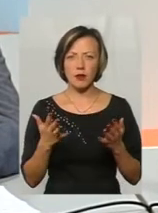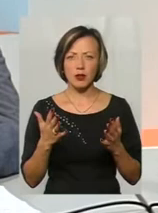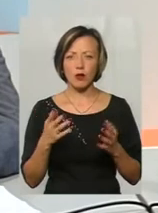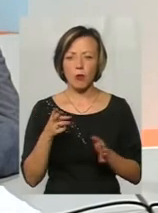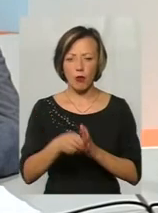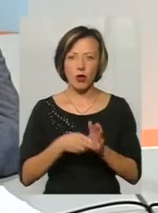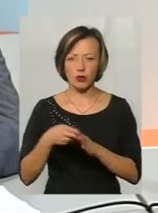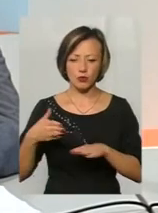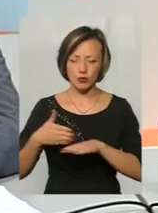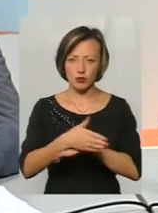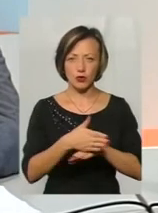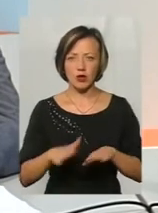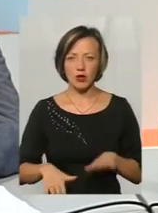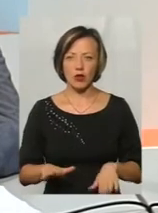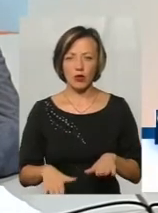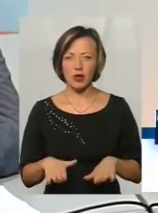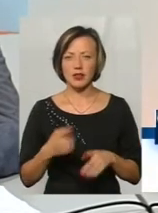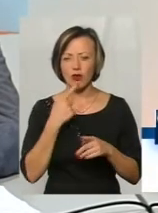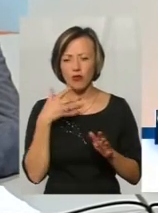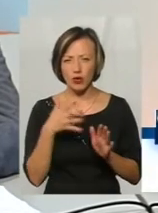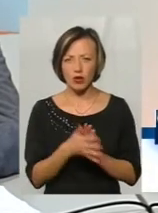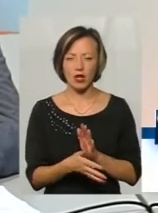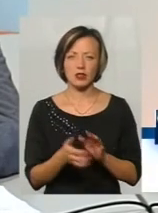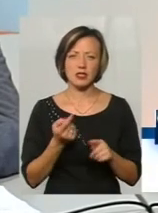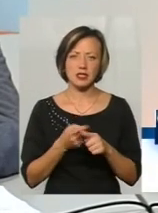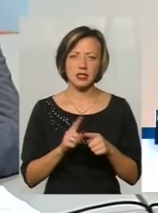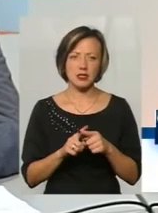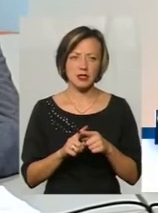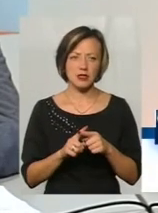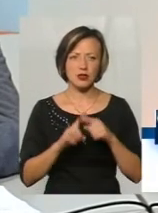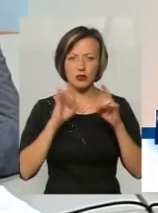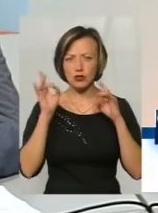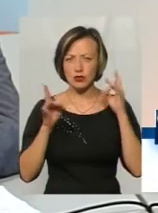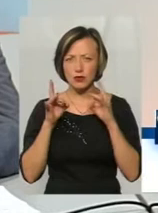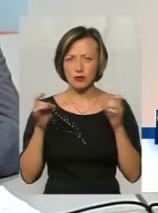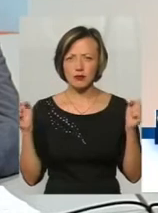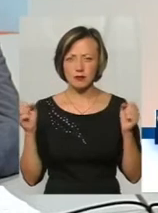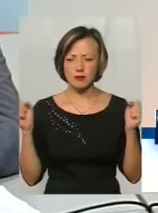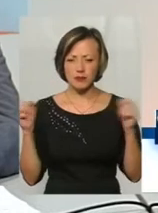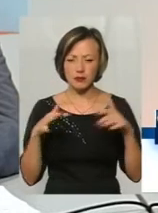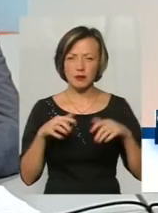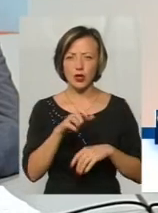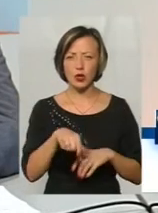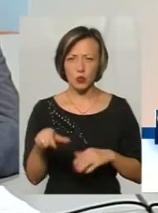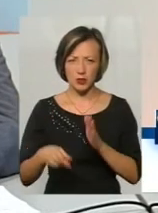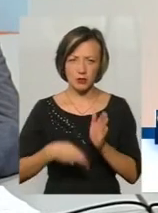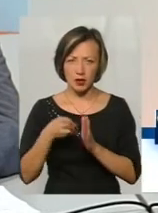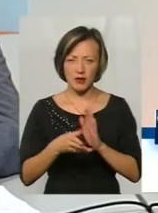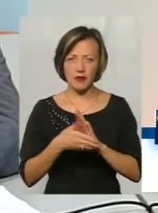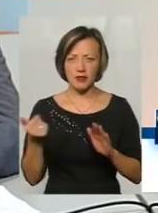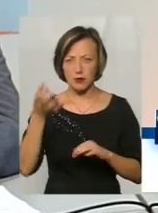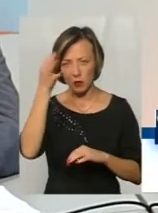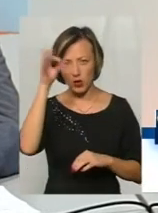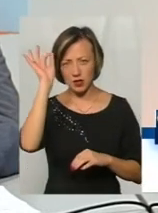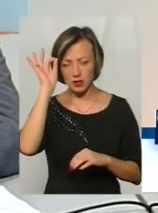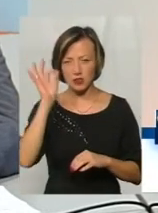собаці. Єстественно, це кровотеча, це такий шум, позбігались люди на той переїзд, викликали